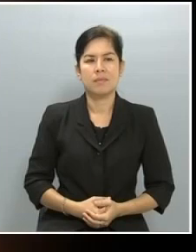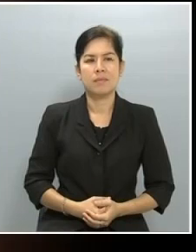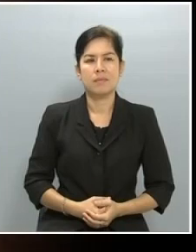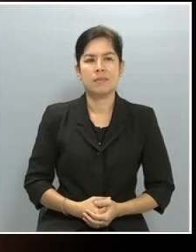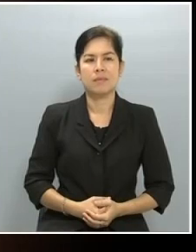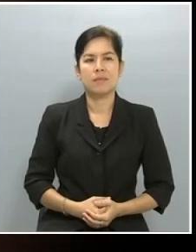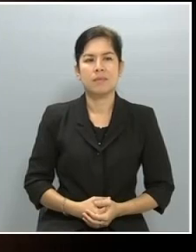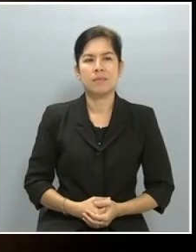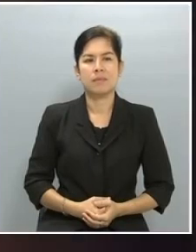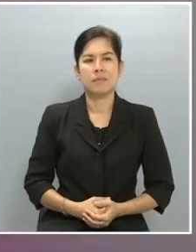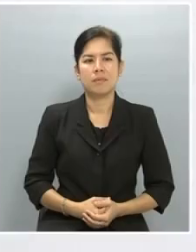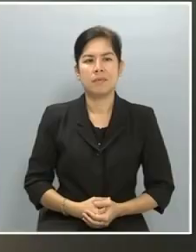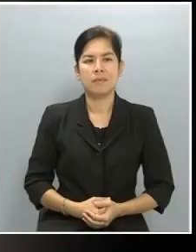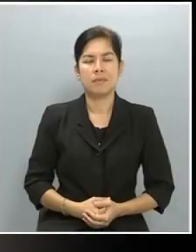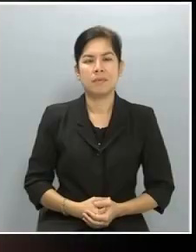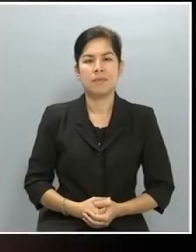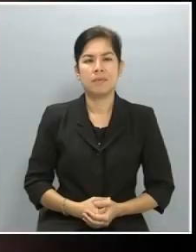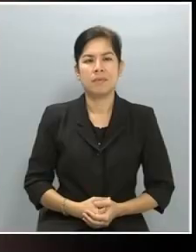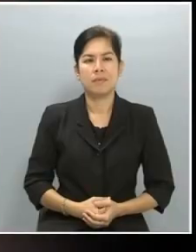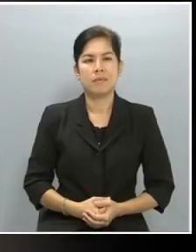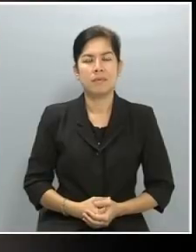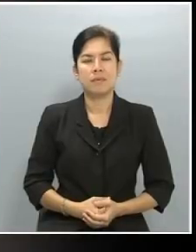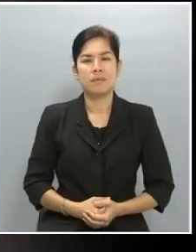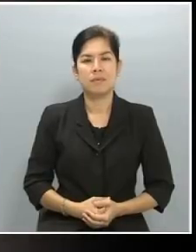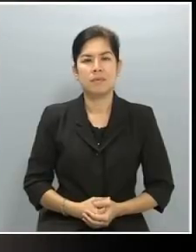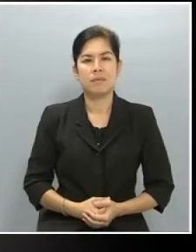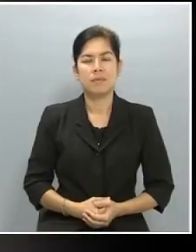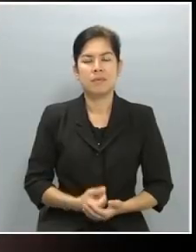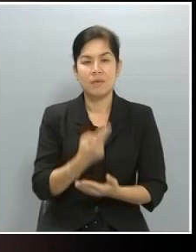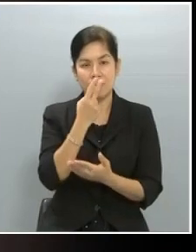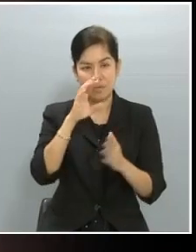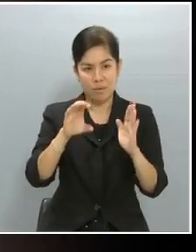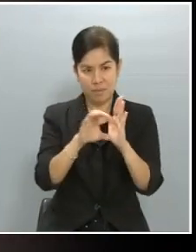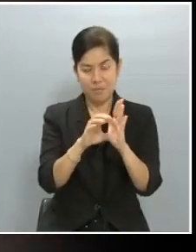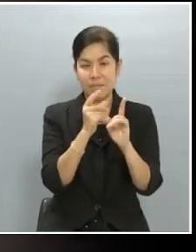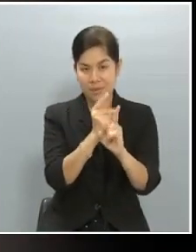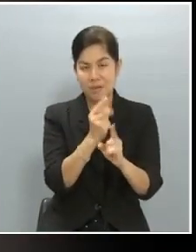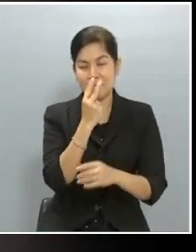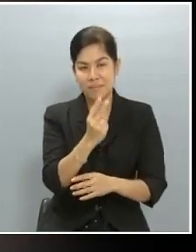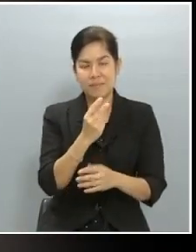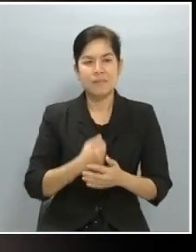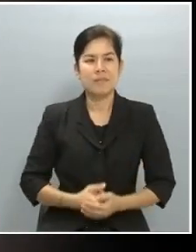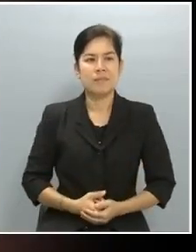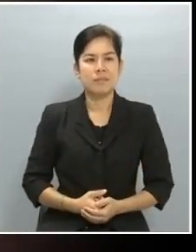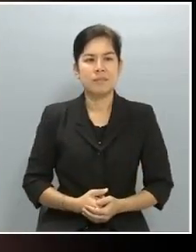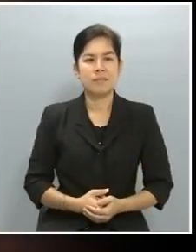นี่ I love this game นี่ร้องแร็กเก้ฮะร้องแร็กเ